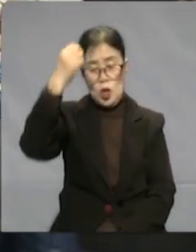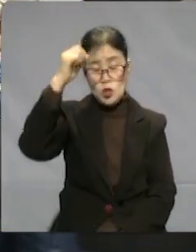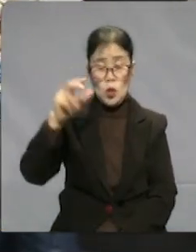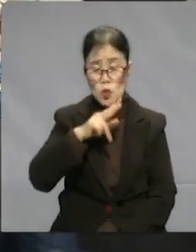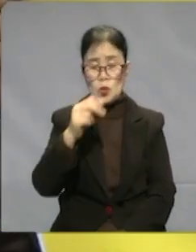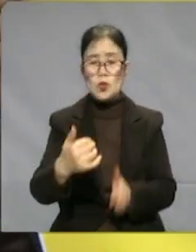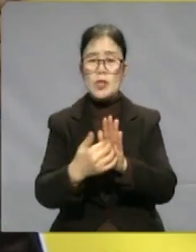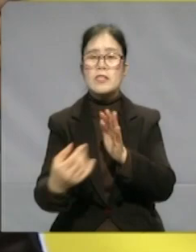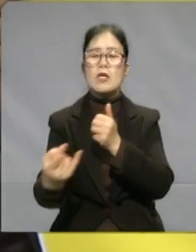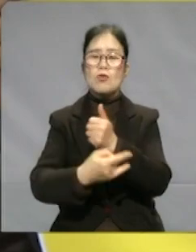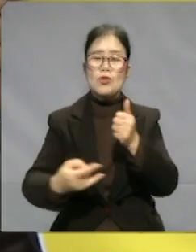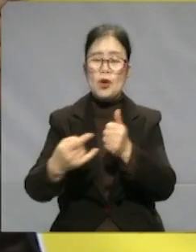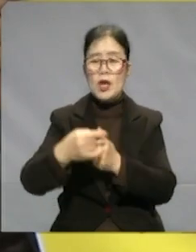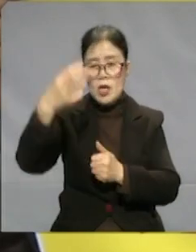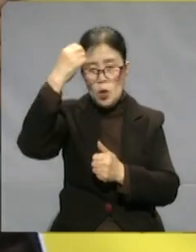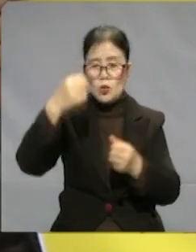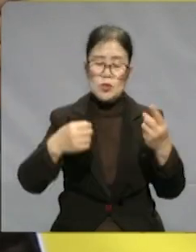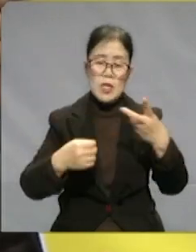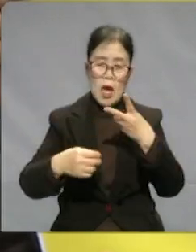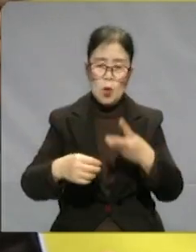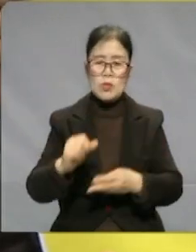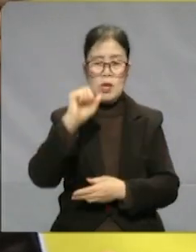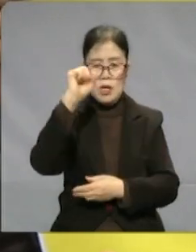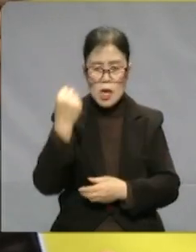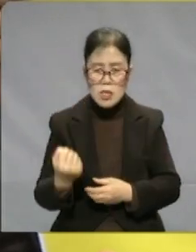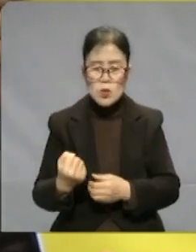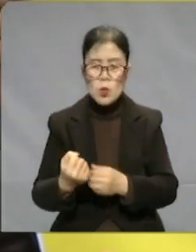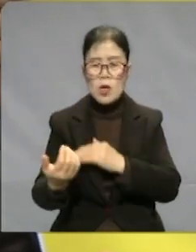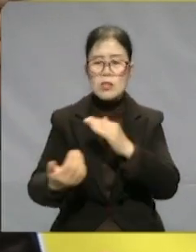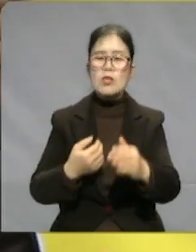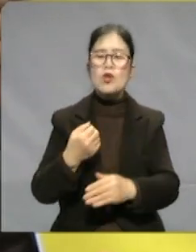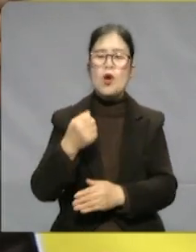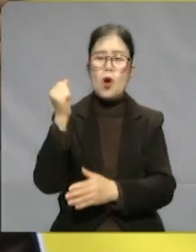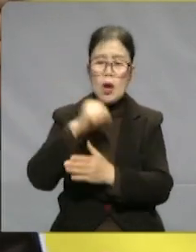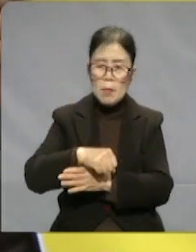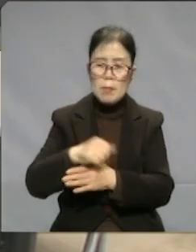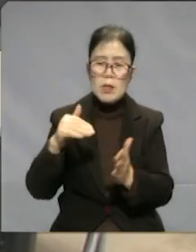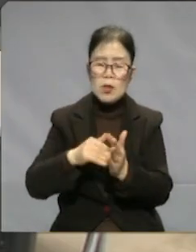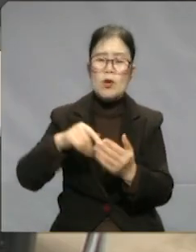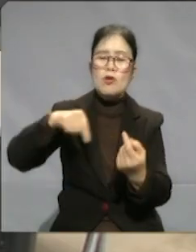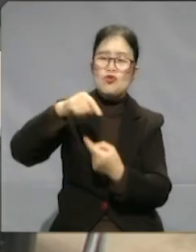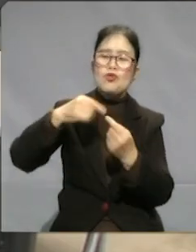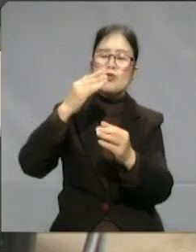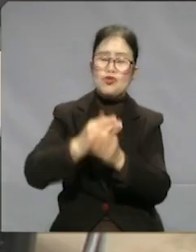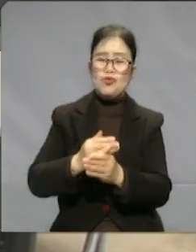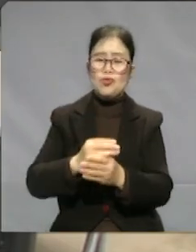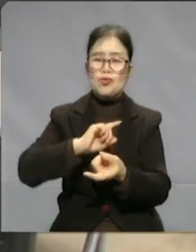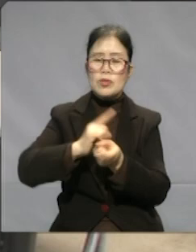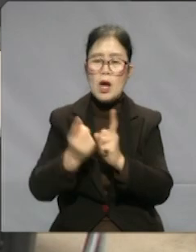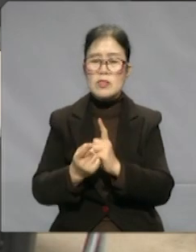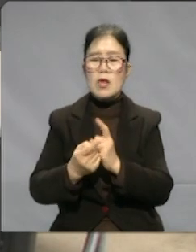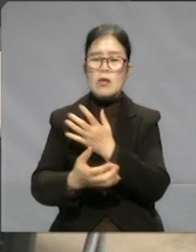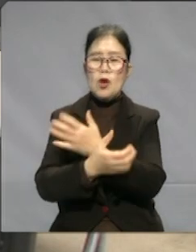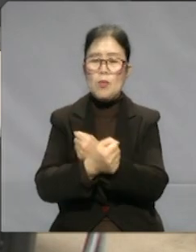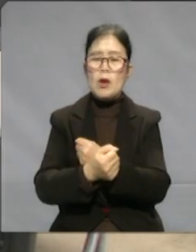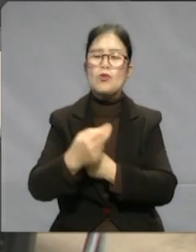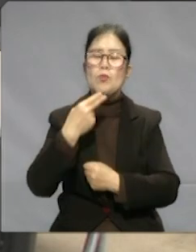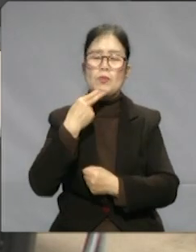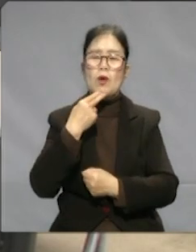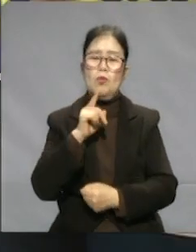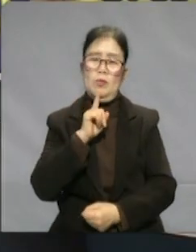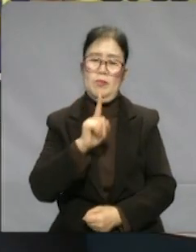카지노 대책위원회는 영종의 세 곳의 카지노가 사전 허가를 받았거나 운영 중인데 상생 협약이 전혀 없다고